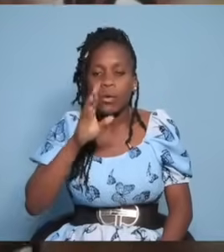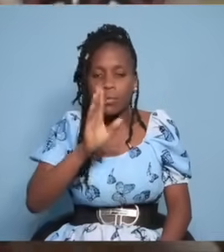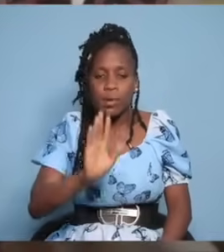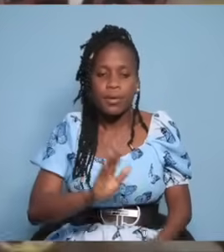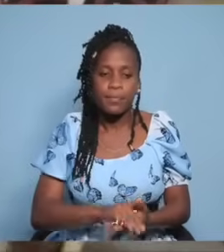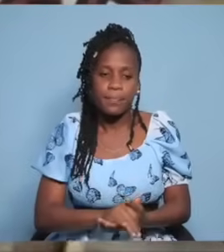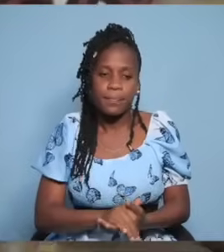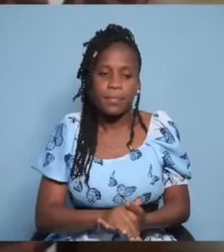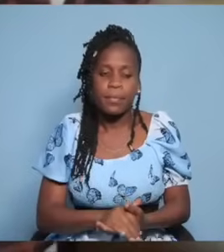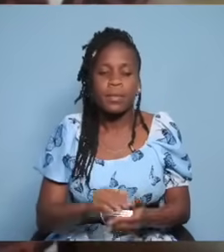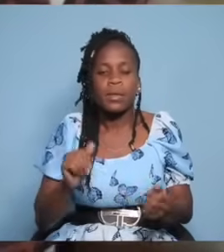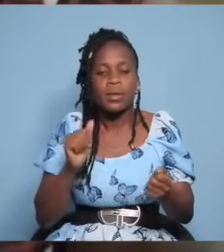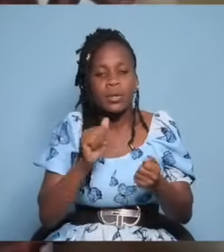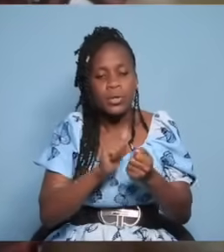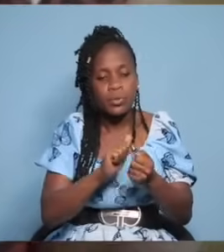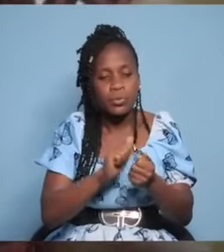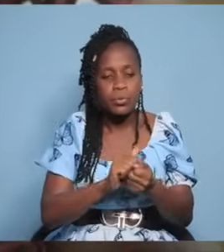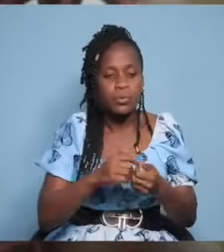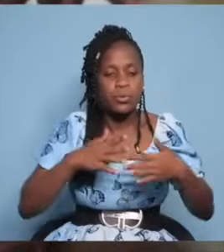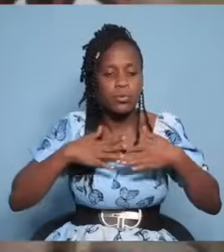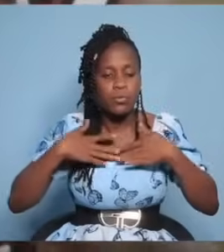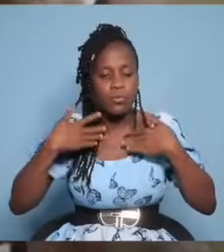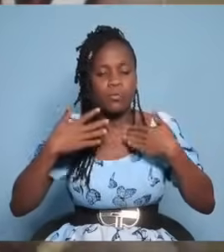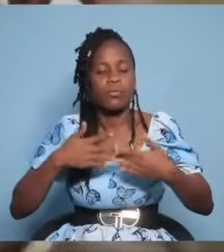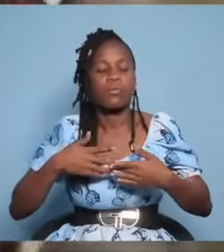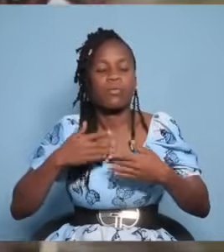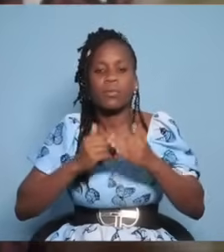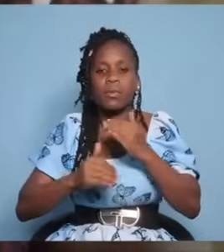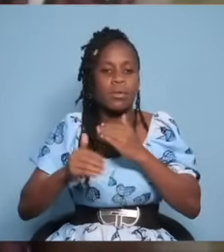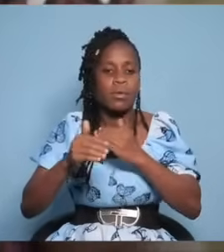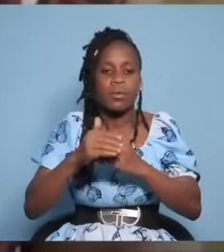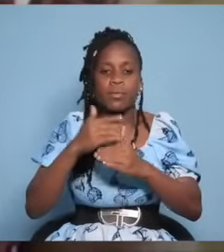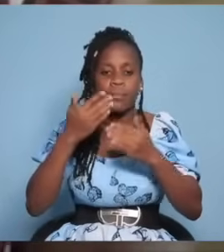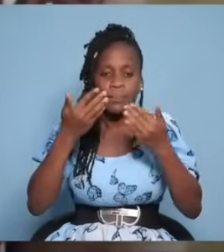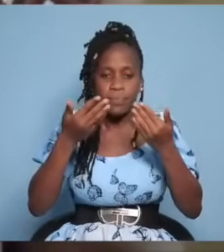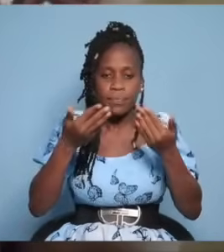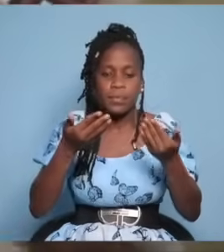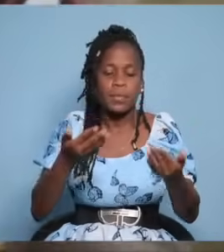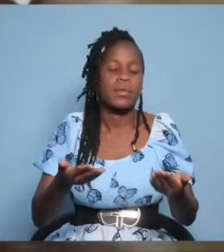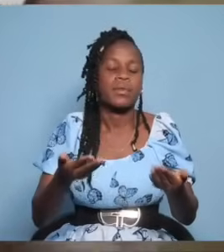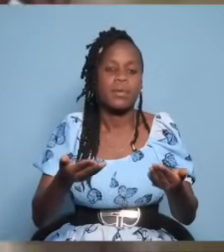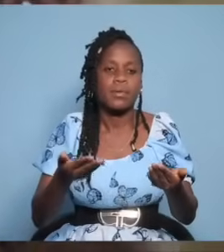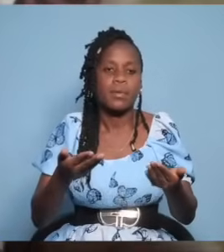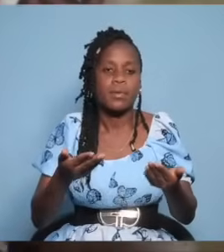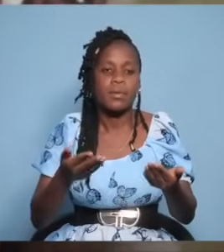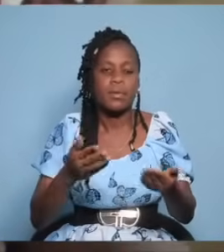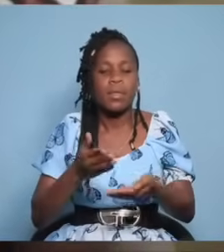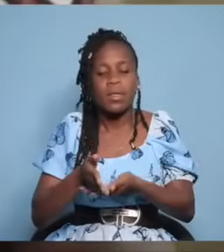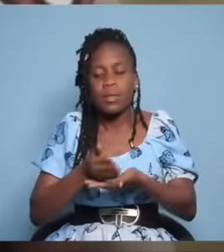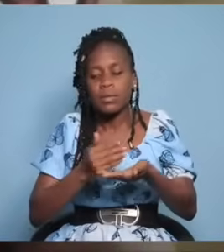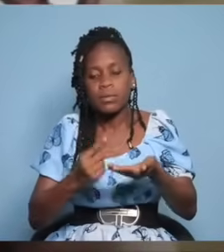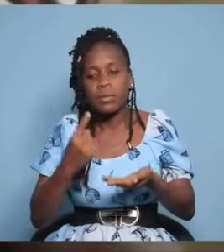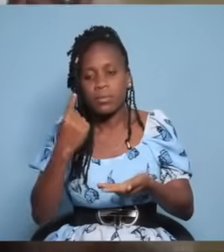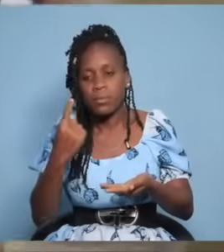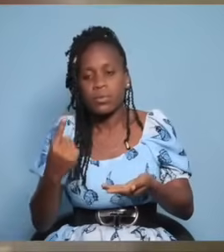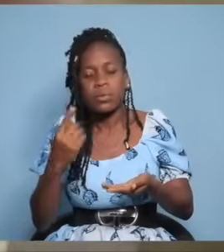zaidi, mjane wa marehemu huyu Rebecca Nyandeng Demebia ni moja kati ya wanawake mashujaa